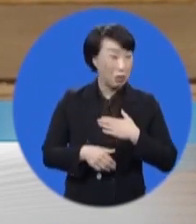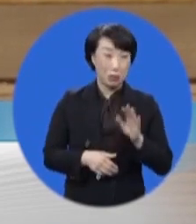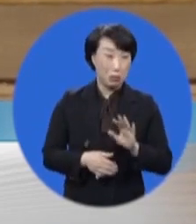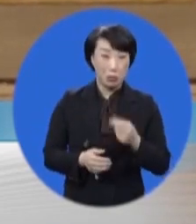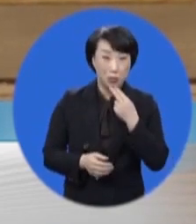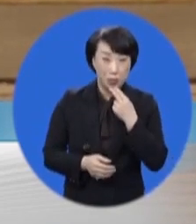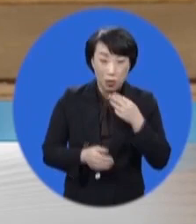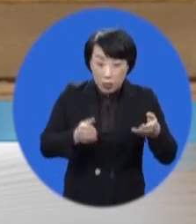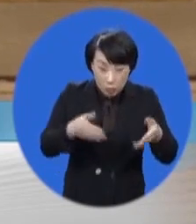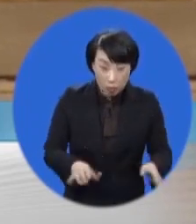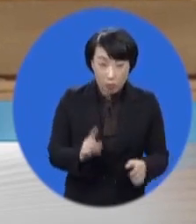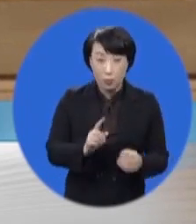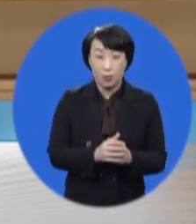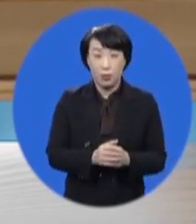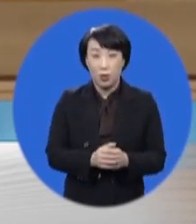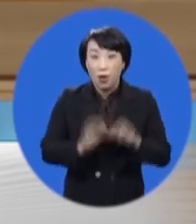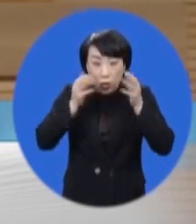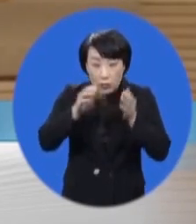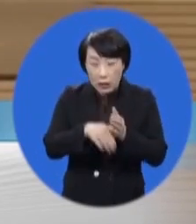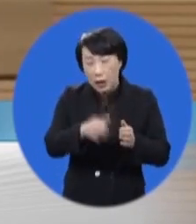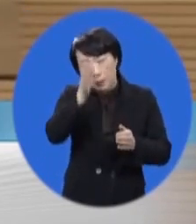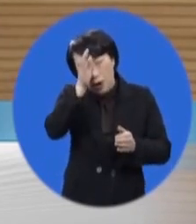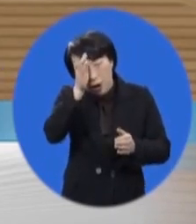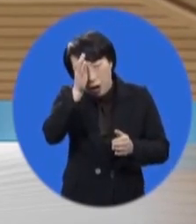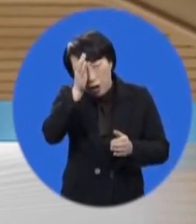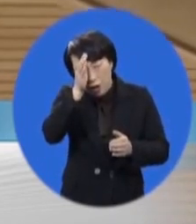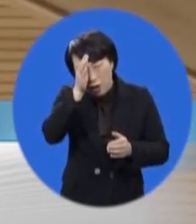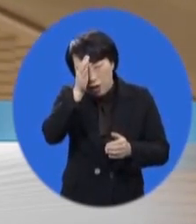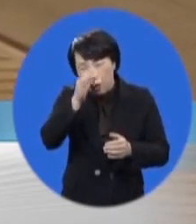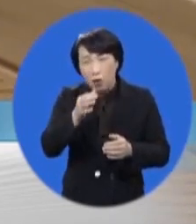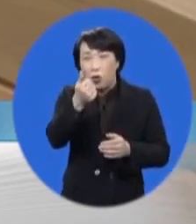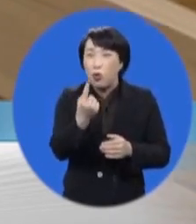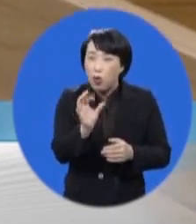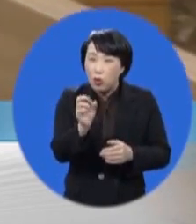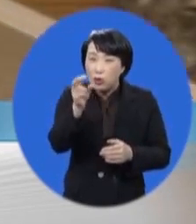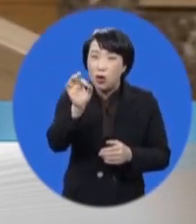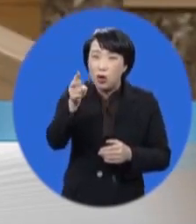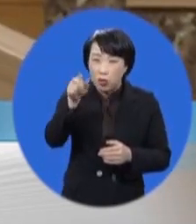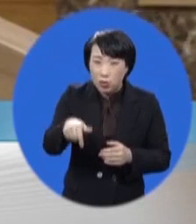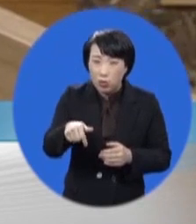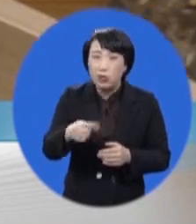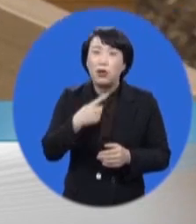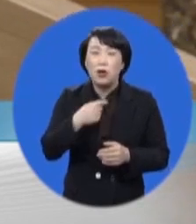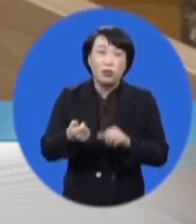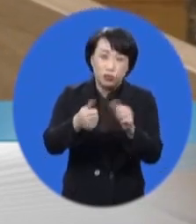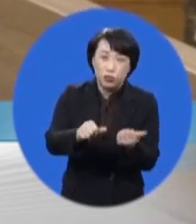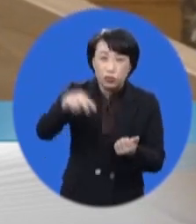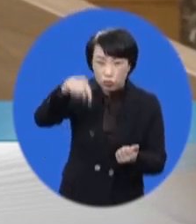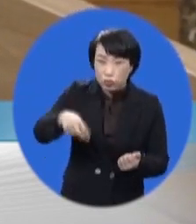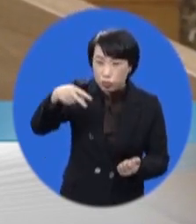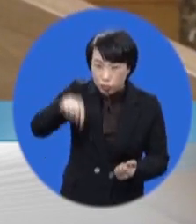그냥 태어나서 그저 어려서 병들면 어려서 훈육하다도 죽고, 수도 앓다가도 죽고,